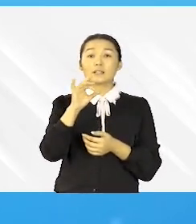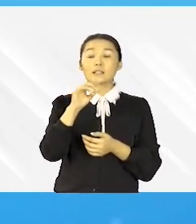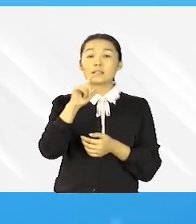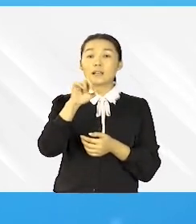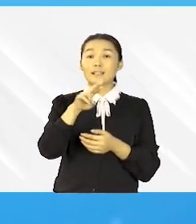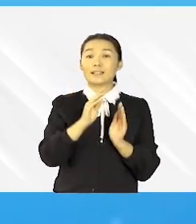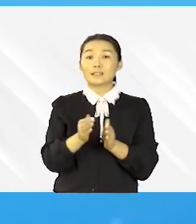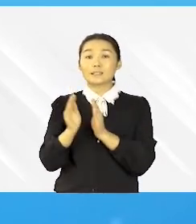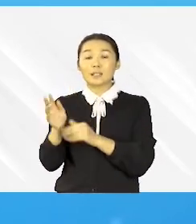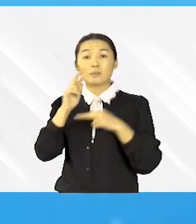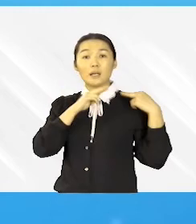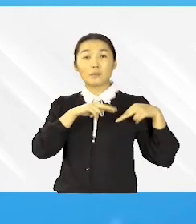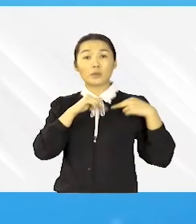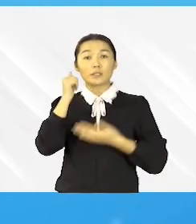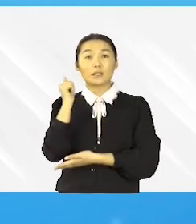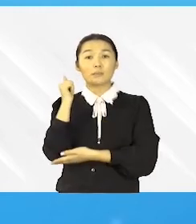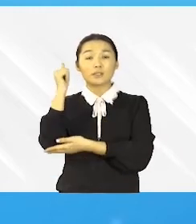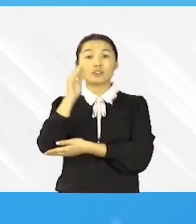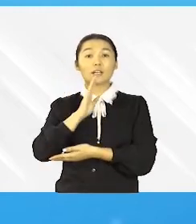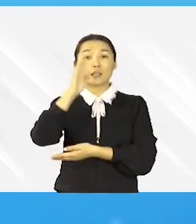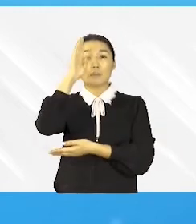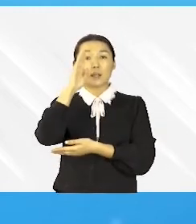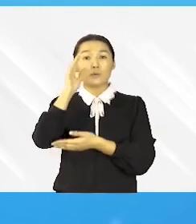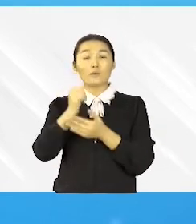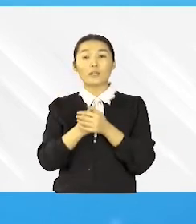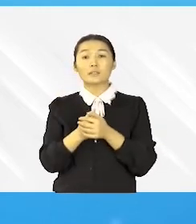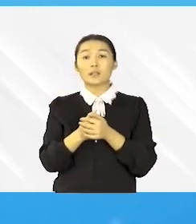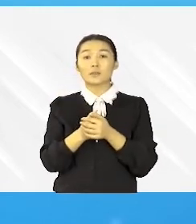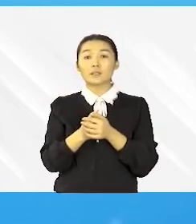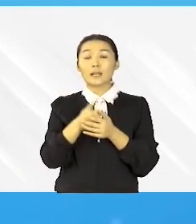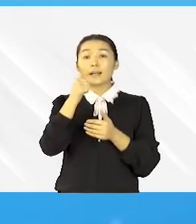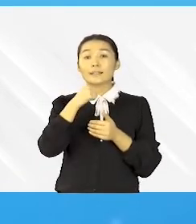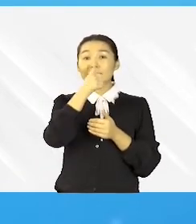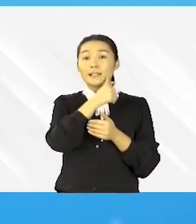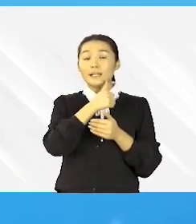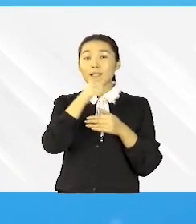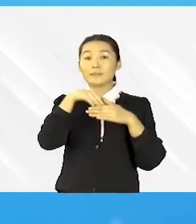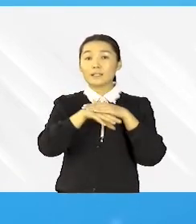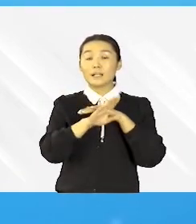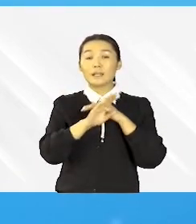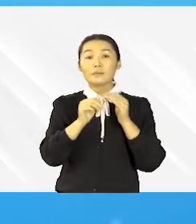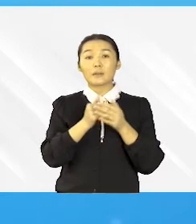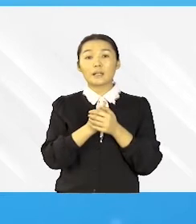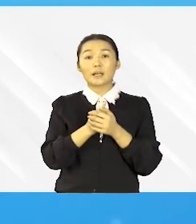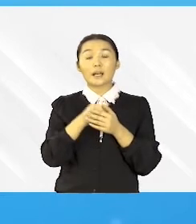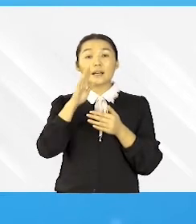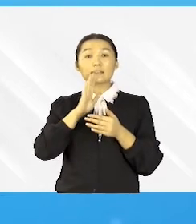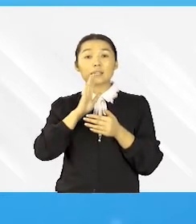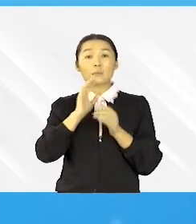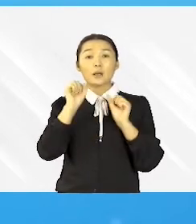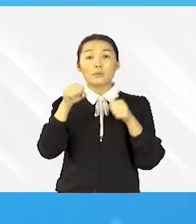на поддержание полового статуса каждой особи. В частности, секреты, выделяемые протоками желез самок,